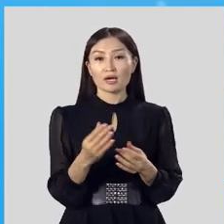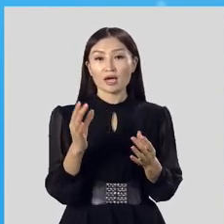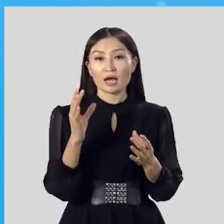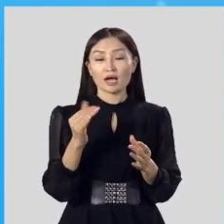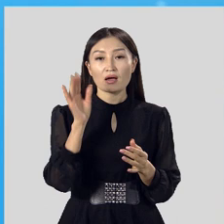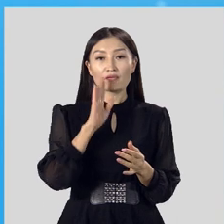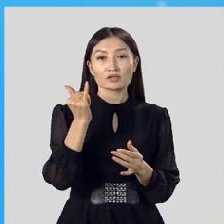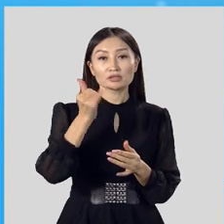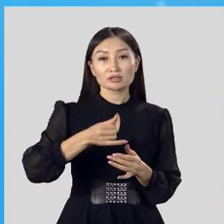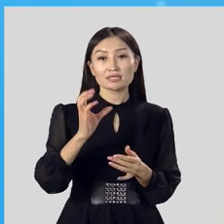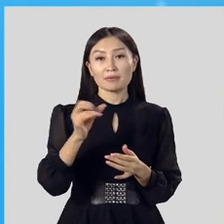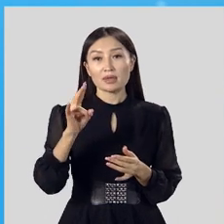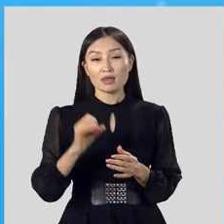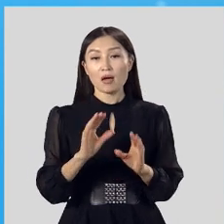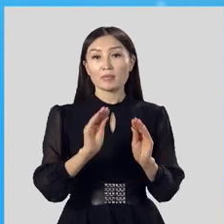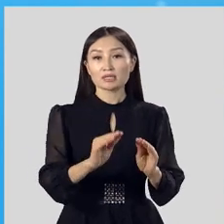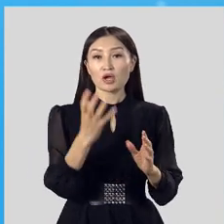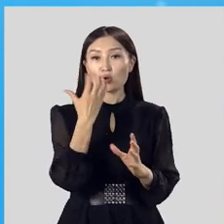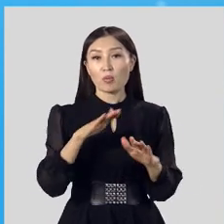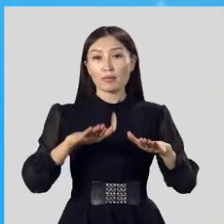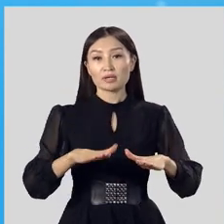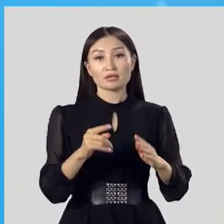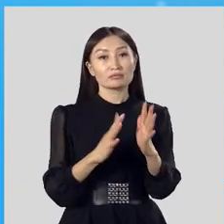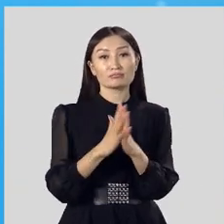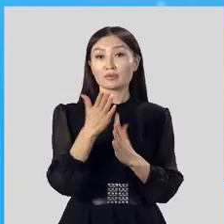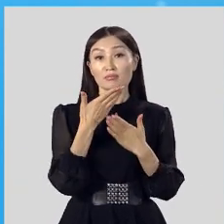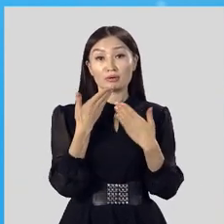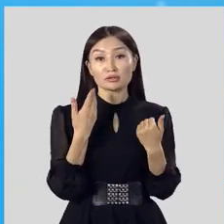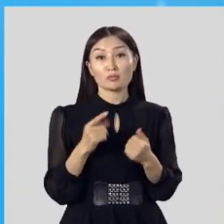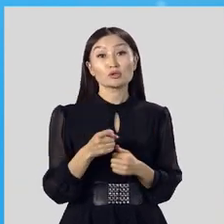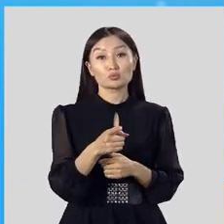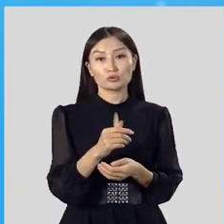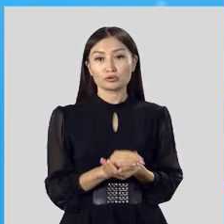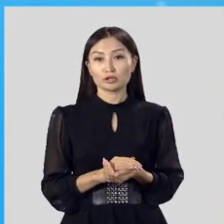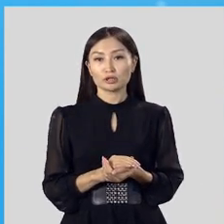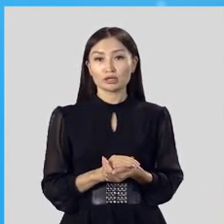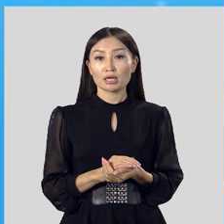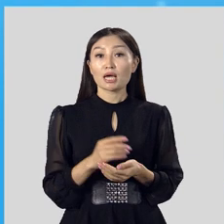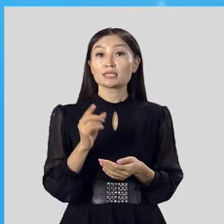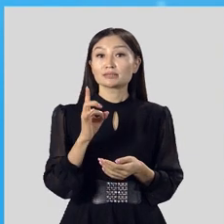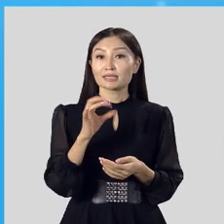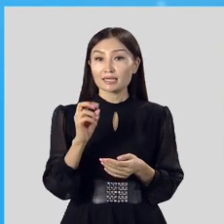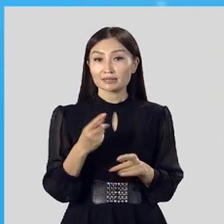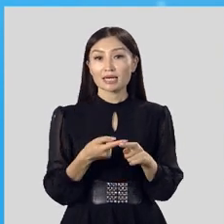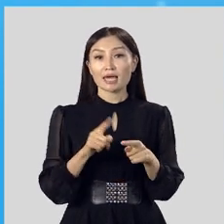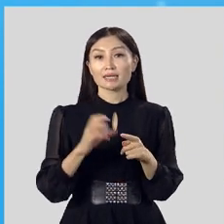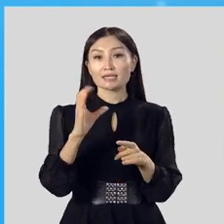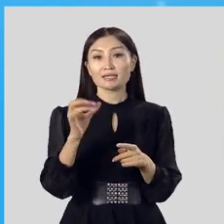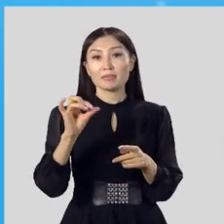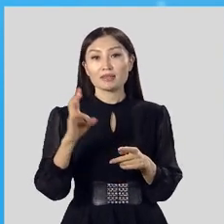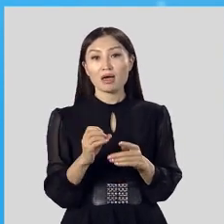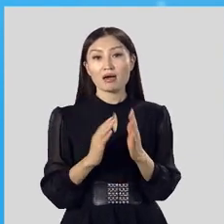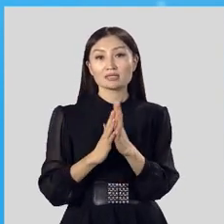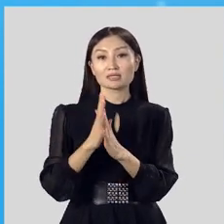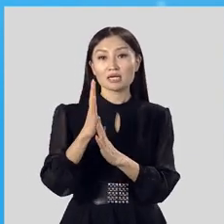замочили семена, поставили их в теплое место, а они не проросли. Почему? Значит, это семена